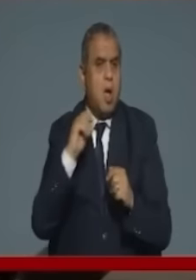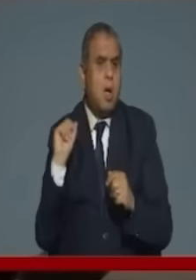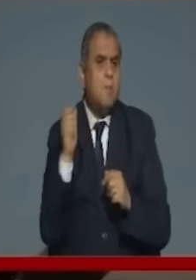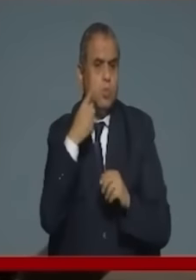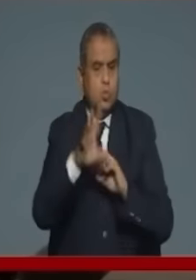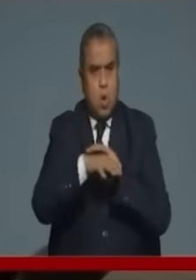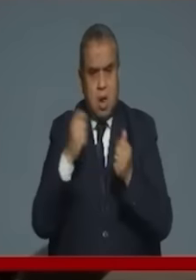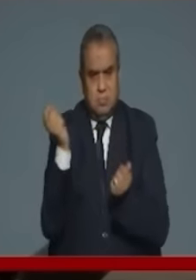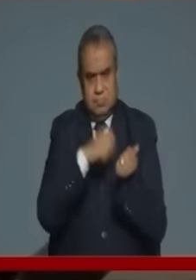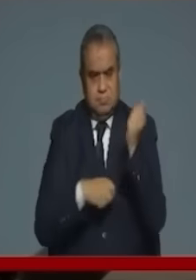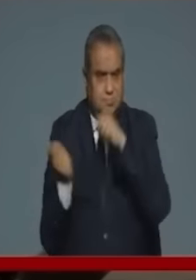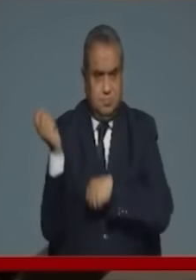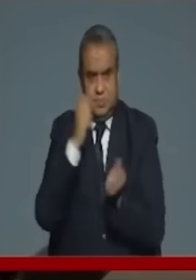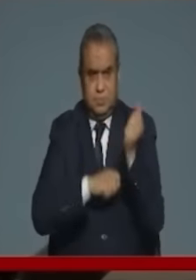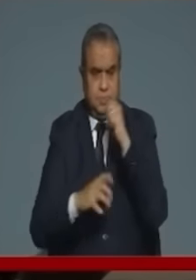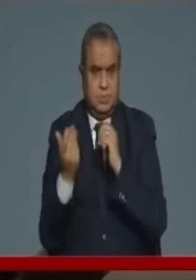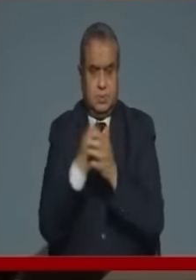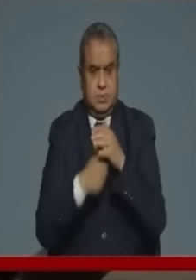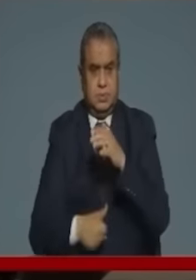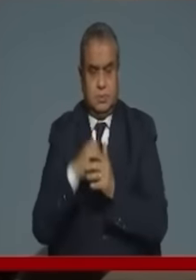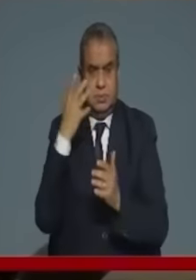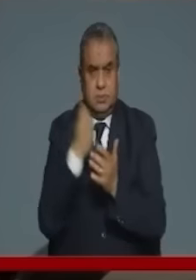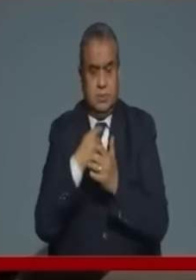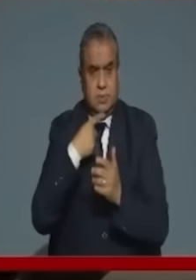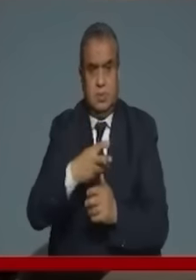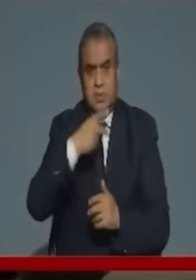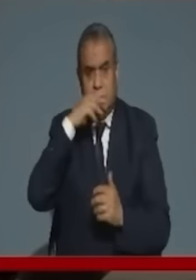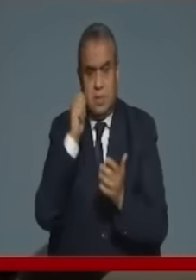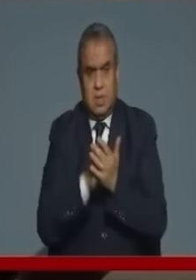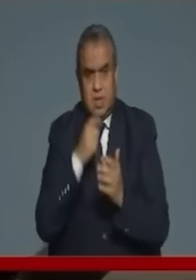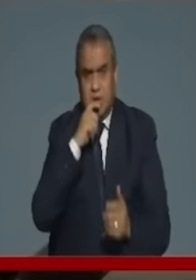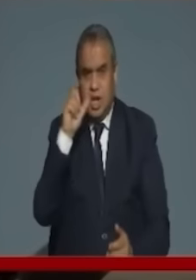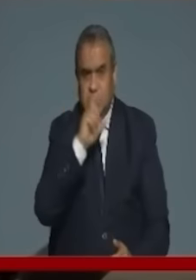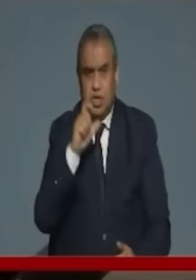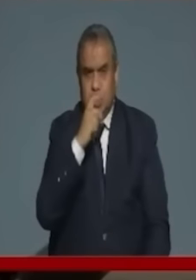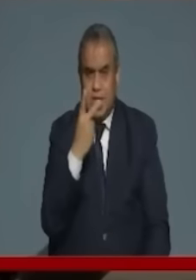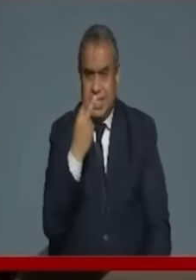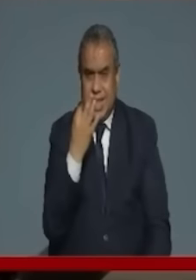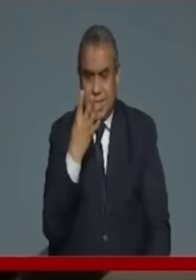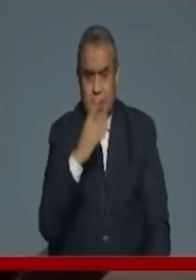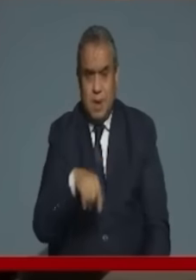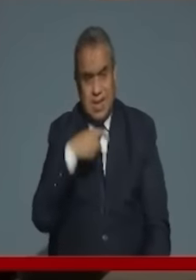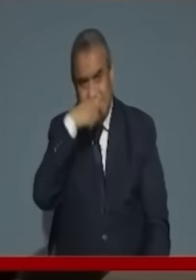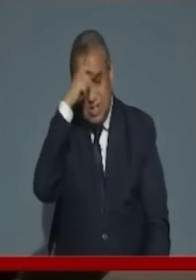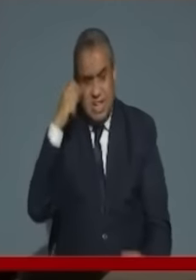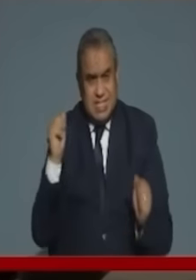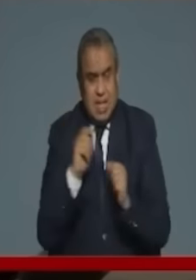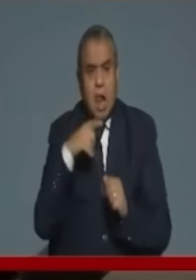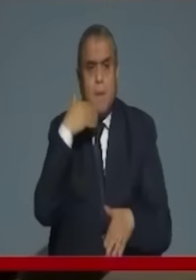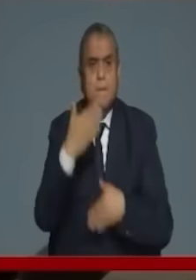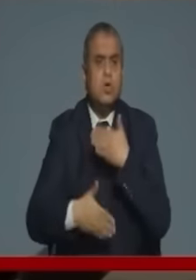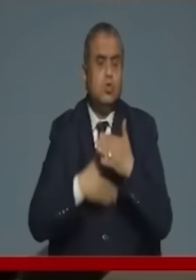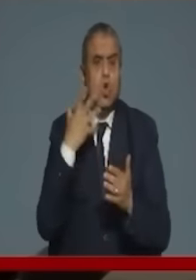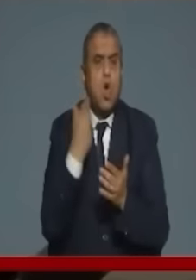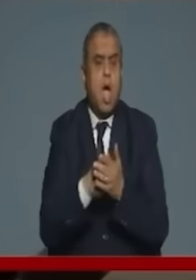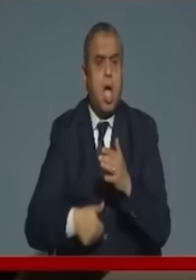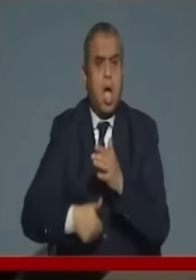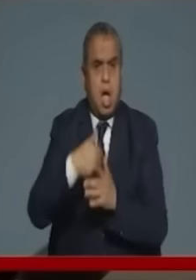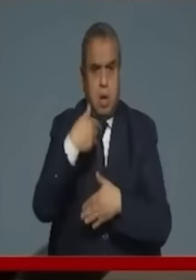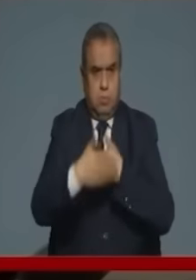بمعنى مش على قد ان احنا بنتكلم في شهرين ثلاثه اربعه حتى في الشتاء ولا الصيف، لا احنا بنتكلم على